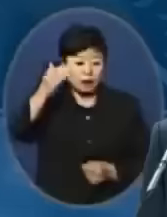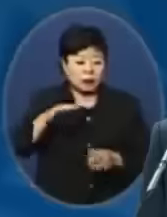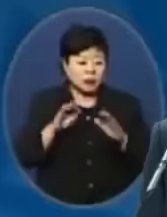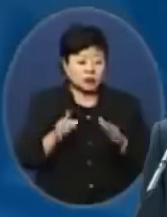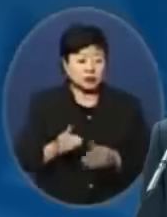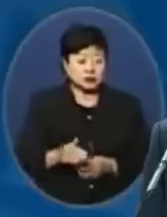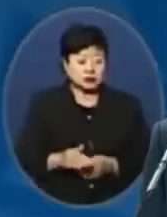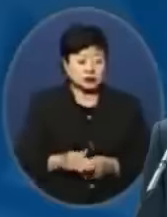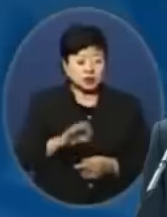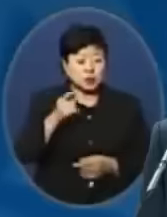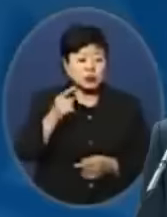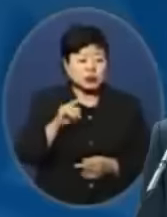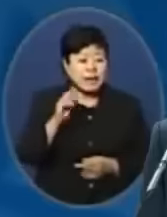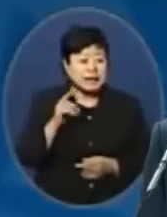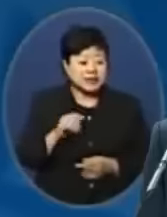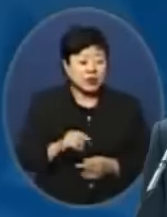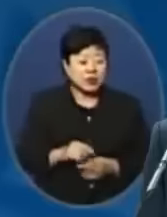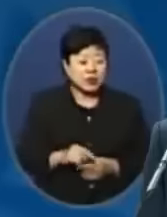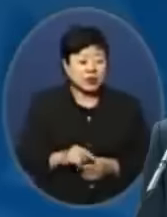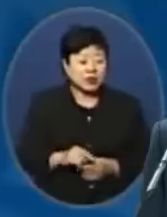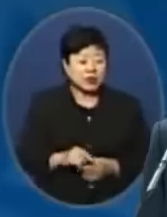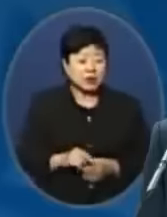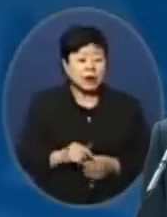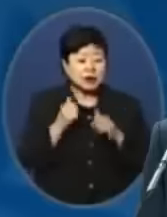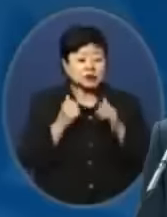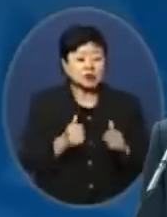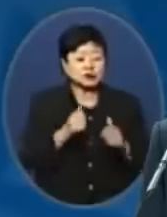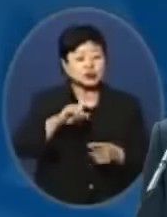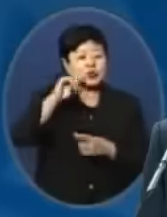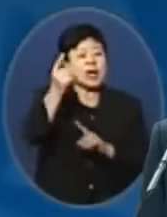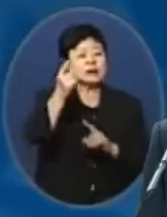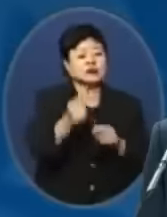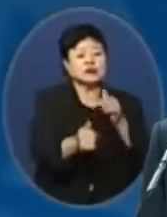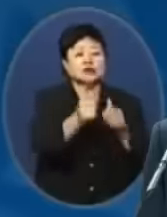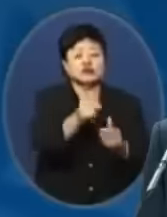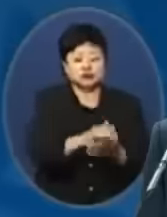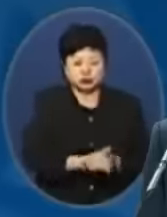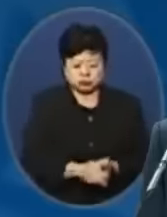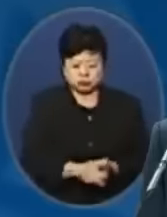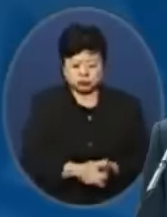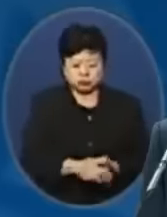요즘 메이저리그에서 주목을 받고 있는 조시 해밀턴인 것입니다.